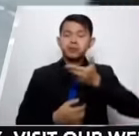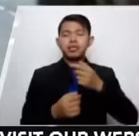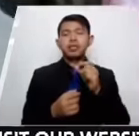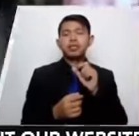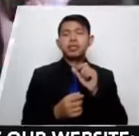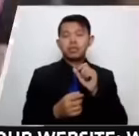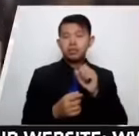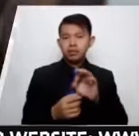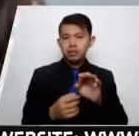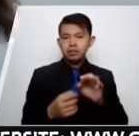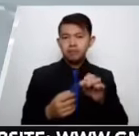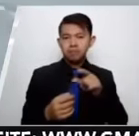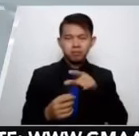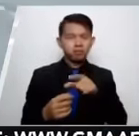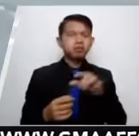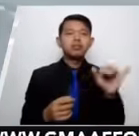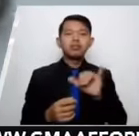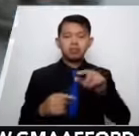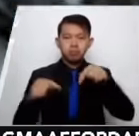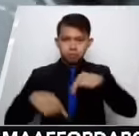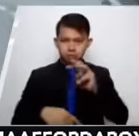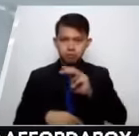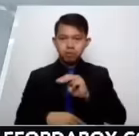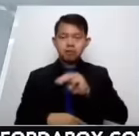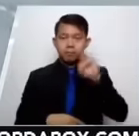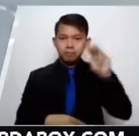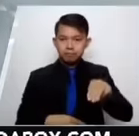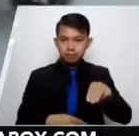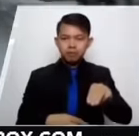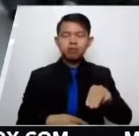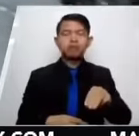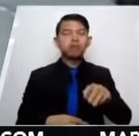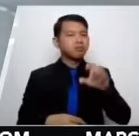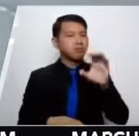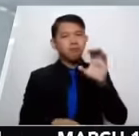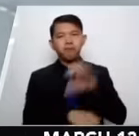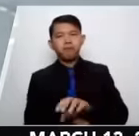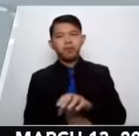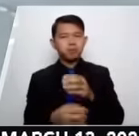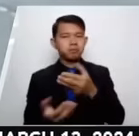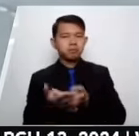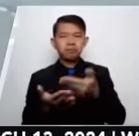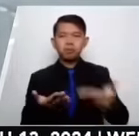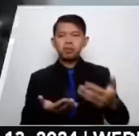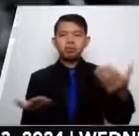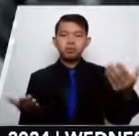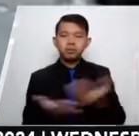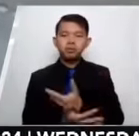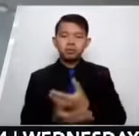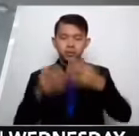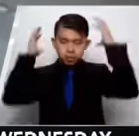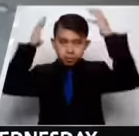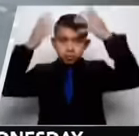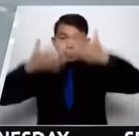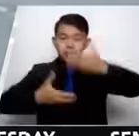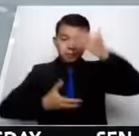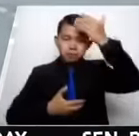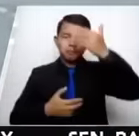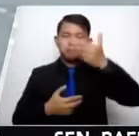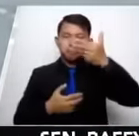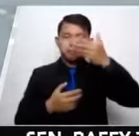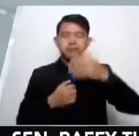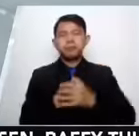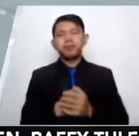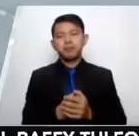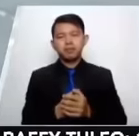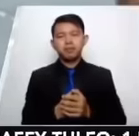kautusan dito sa Metro Manila ay mapipilita talaga silang bumili ng panibagong helmet at panibagong gastos na naman daw ito para sa kanila. Yan